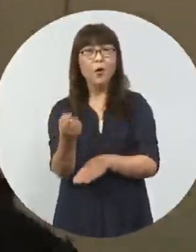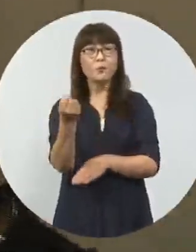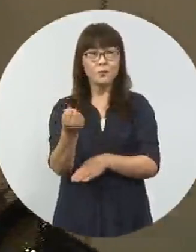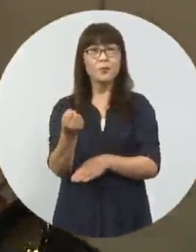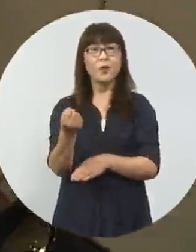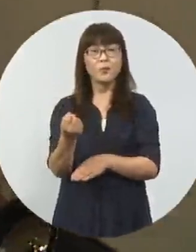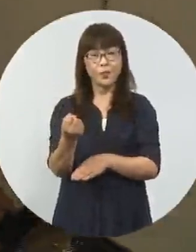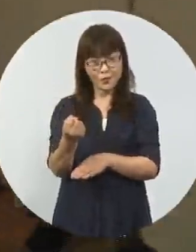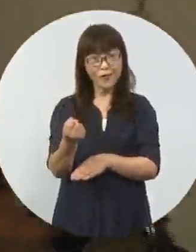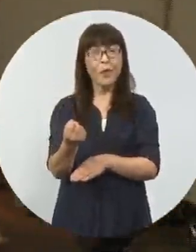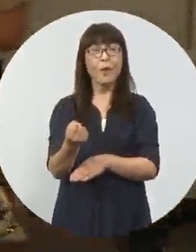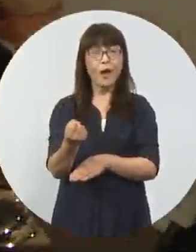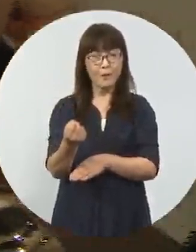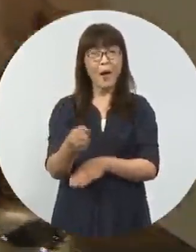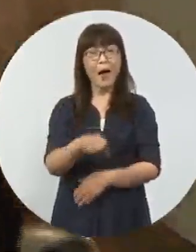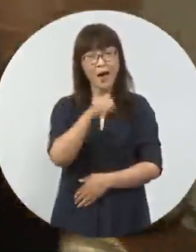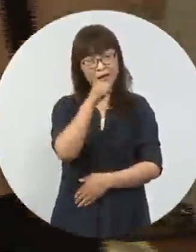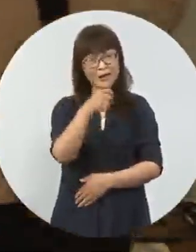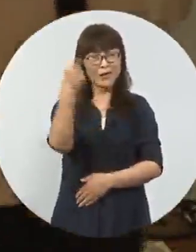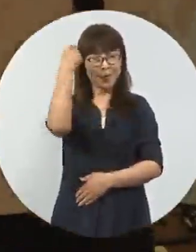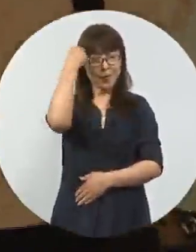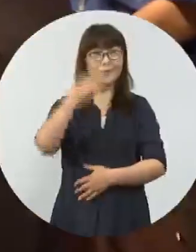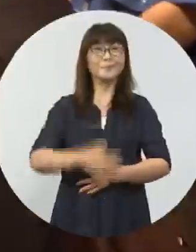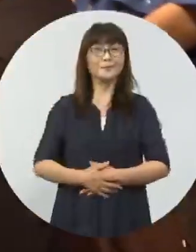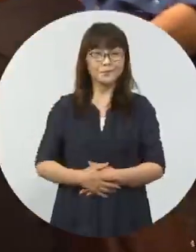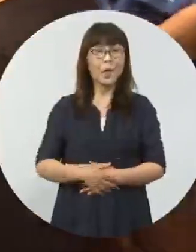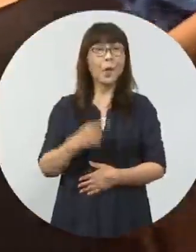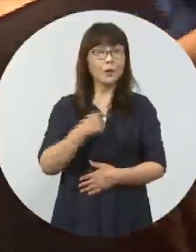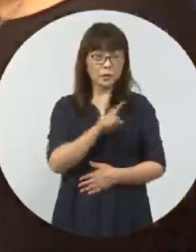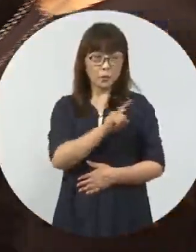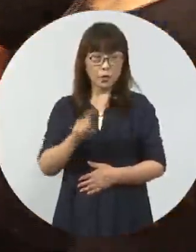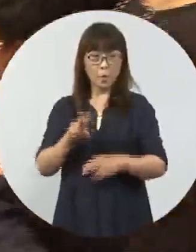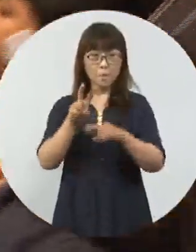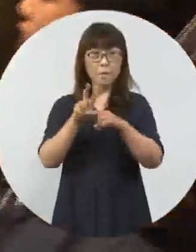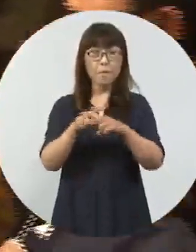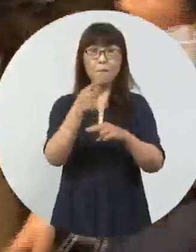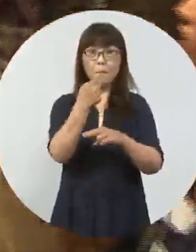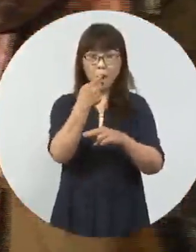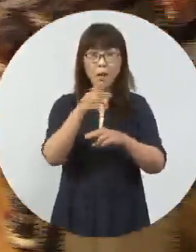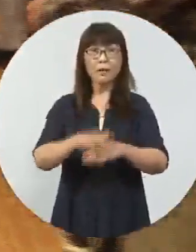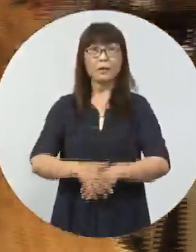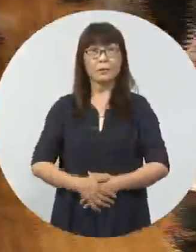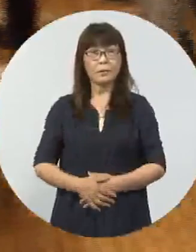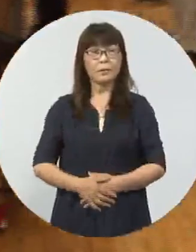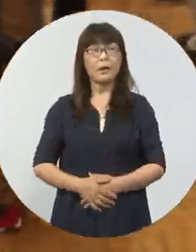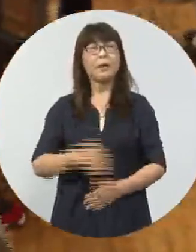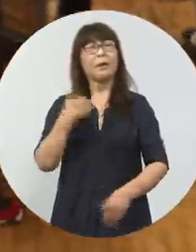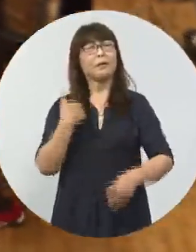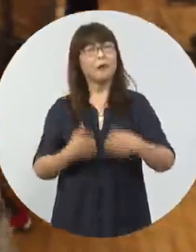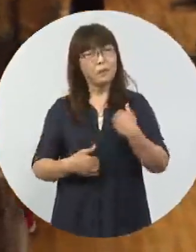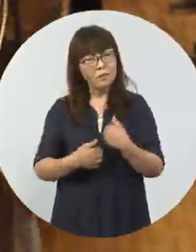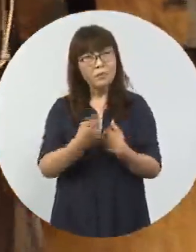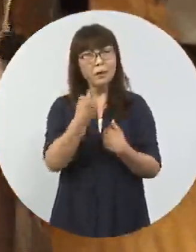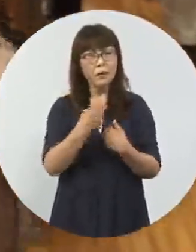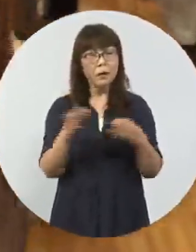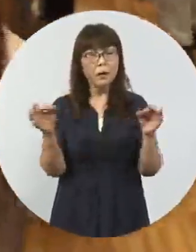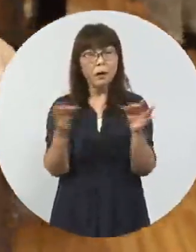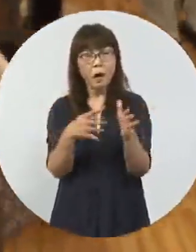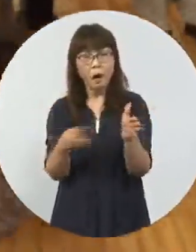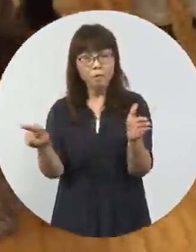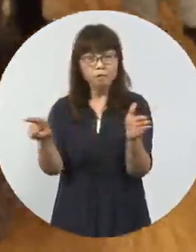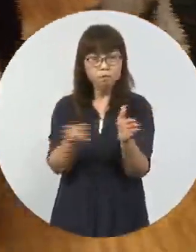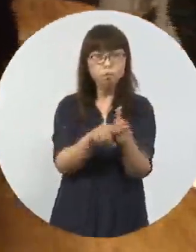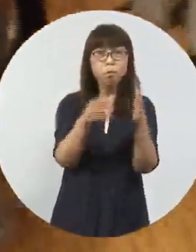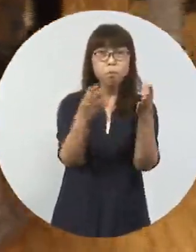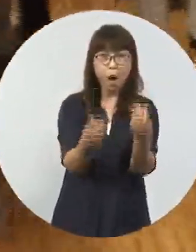ものに感じていただければ幸いです。 はい、いや私も今日一日参加させていただいて、はい、本当に楽しくてもうあっという間の